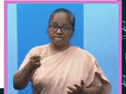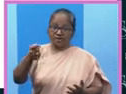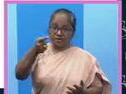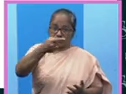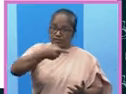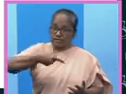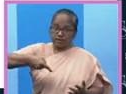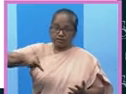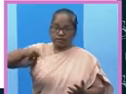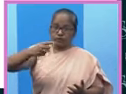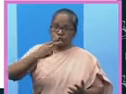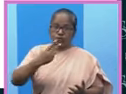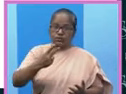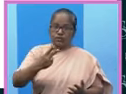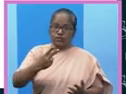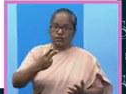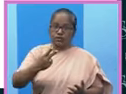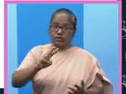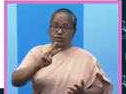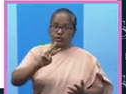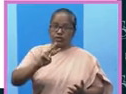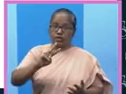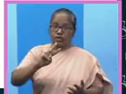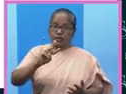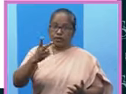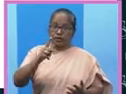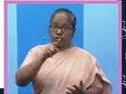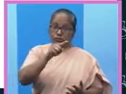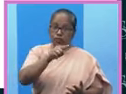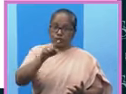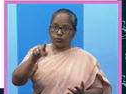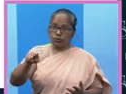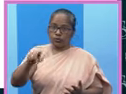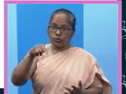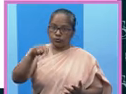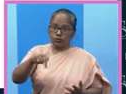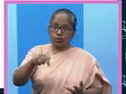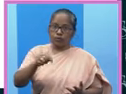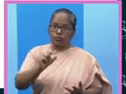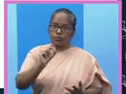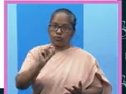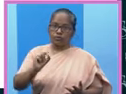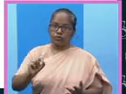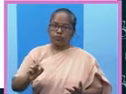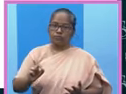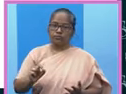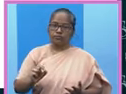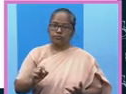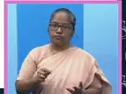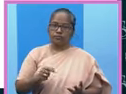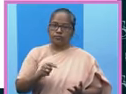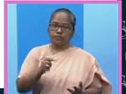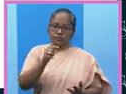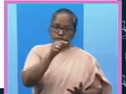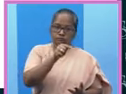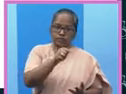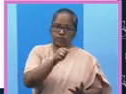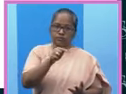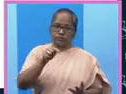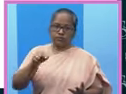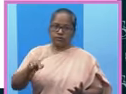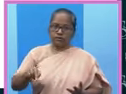வட்டத்தினுடைய பரிதி சொன்னோமா, இந்த சுற்றி இருக்கிறது, அதில் ரெண்டு புள்ளி நான் குறிக்கிறேன். இந்த இடத்துல ஒரு புள்ளி, இங்கே ஒரு புள்ளி.